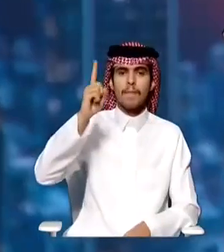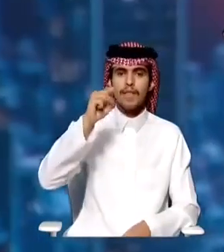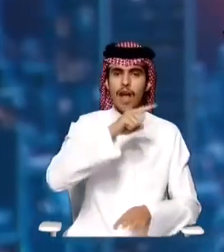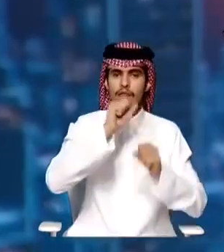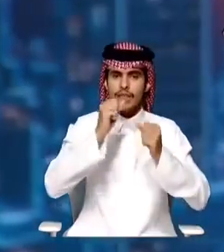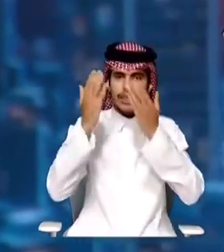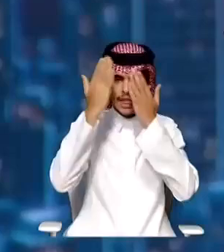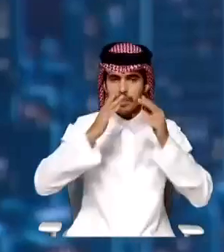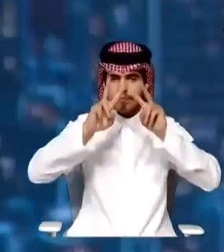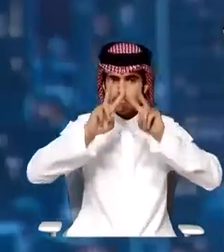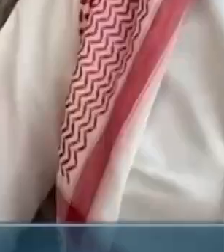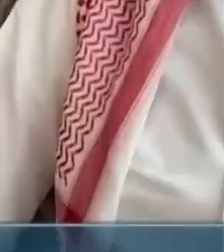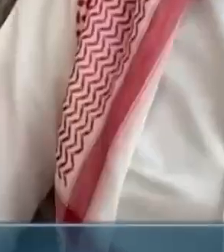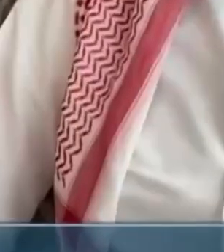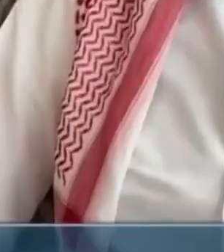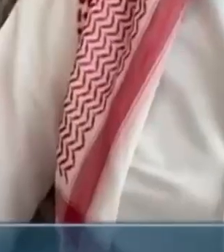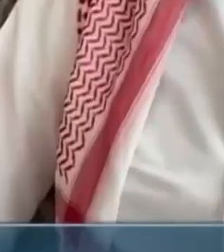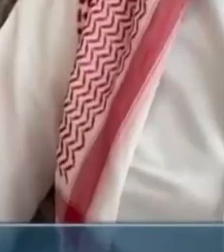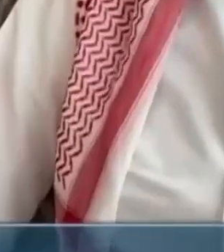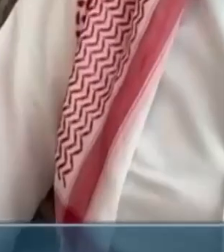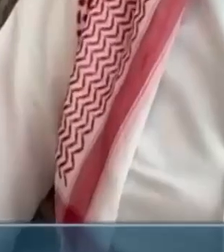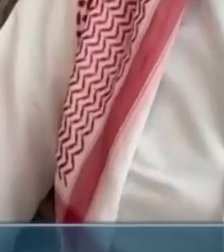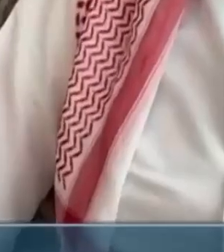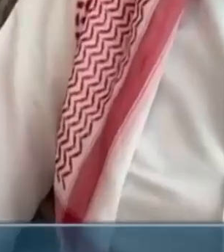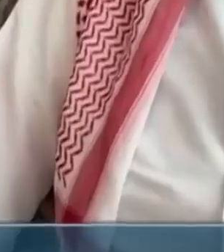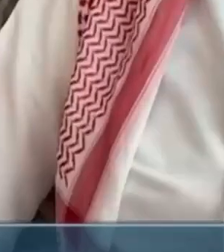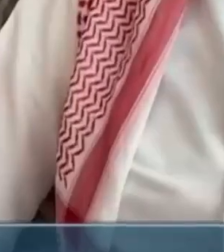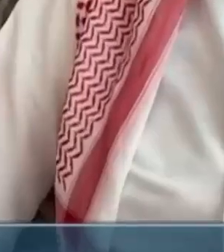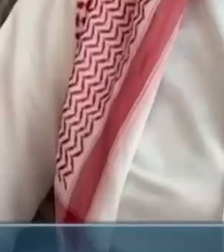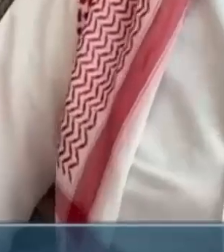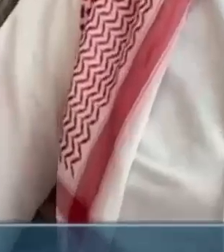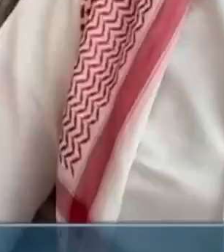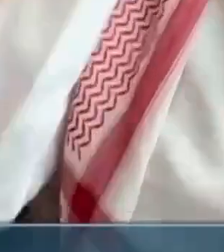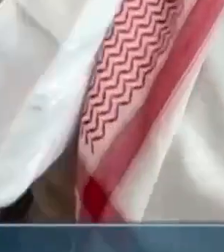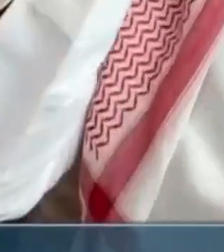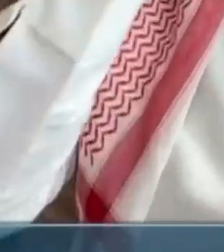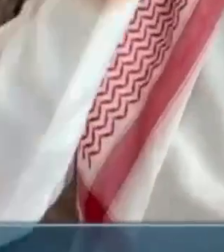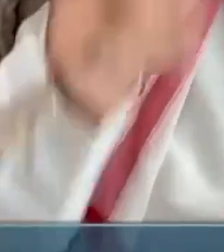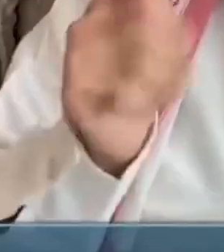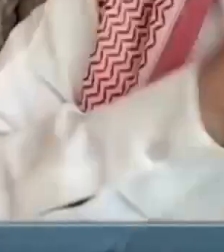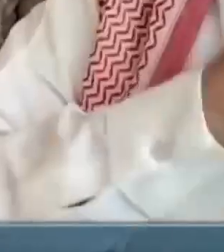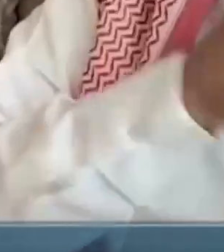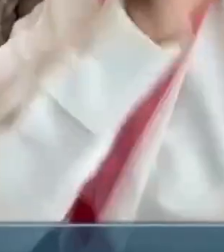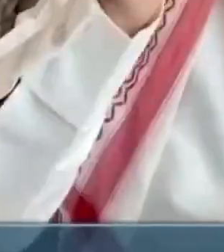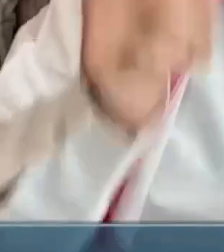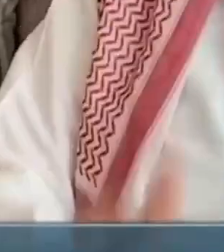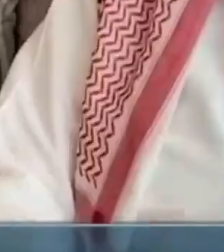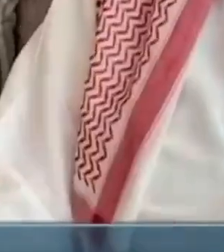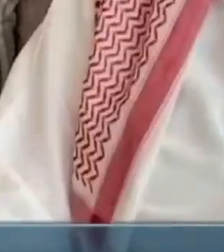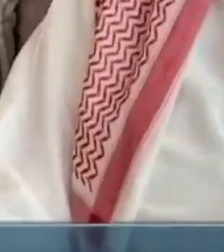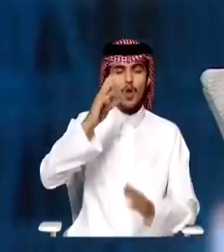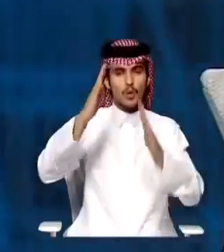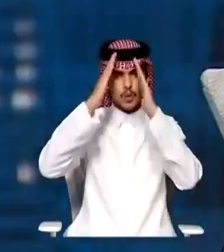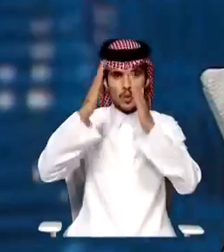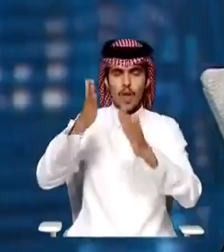الصم من الولايات المتحده الامريكيه حياك الله يا بدر لازم اشكر احمد الفيفي وهو مترجم لغه